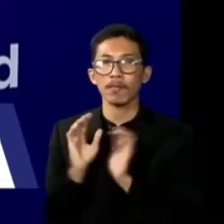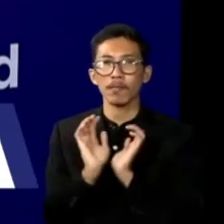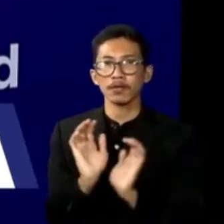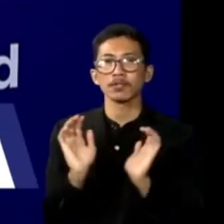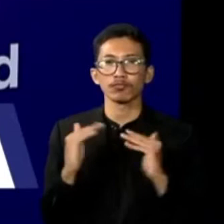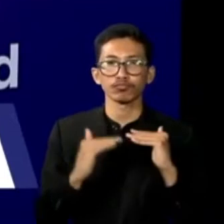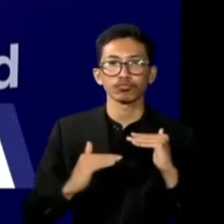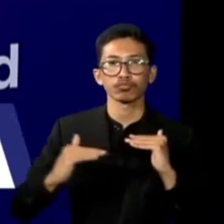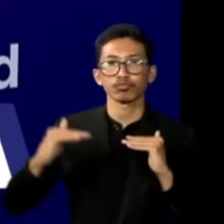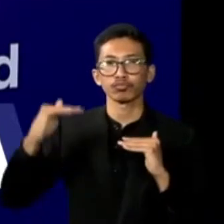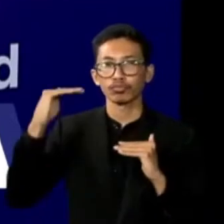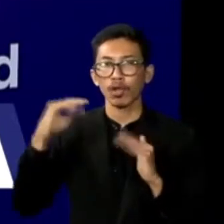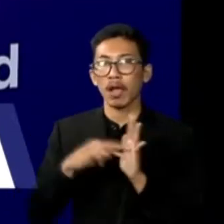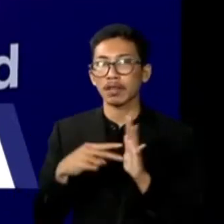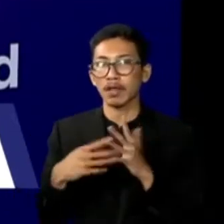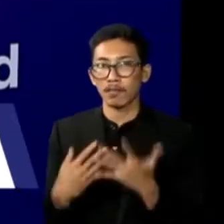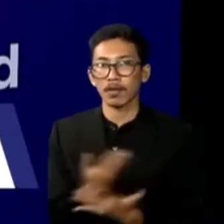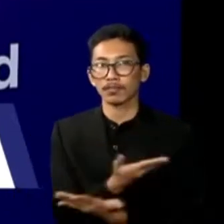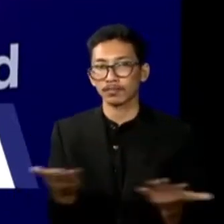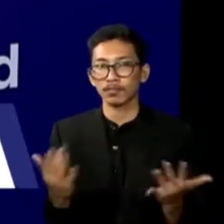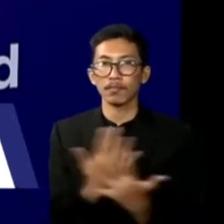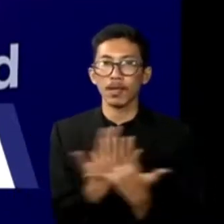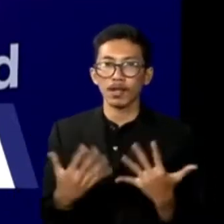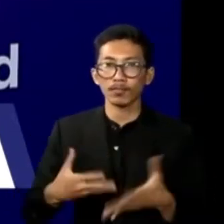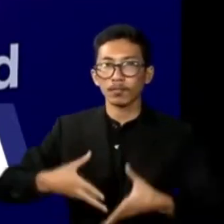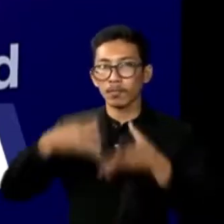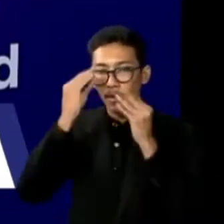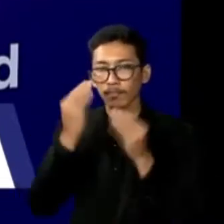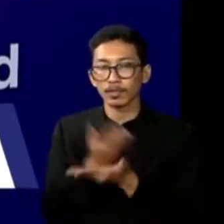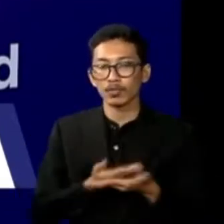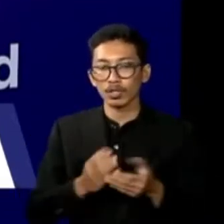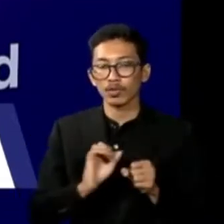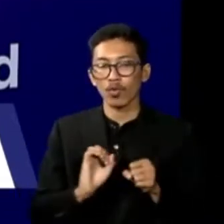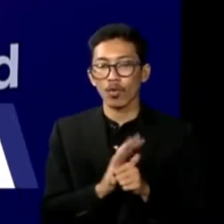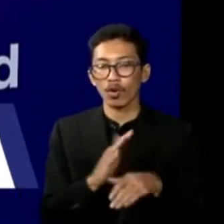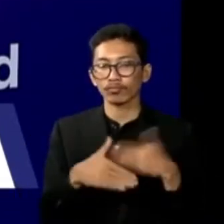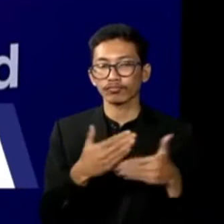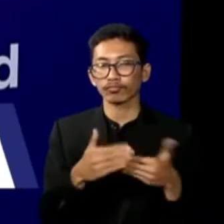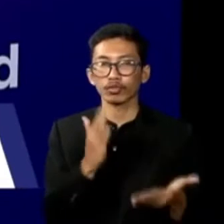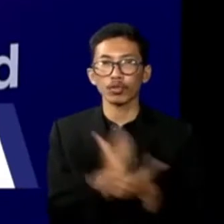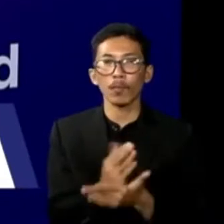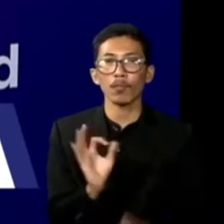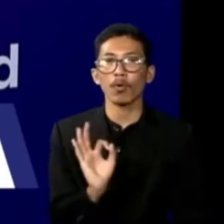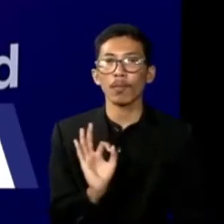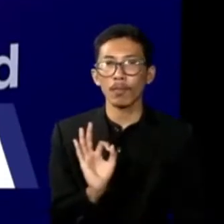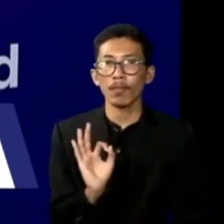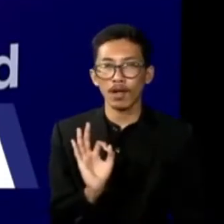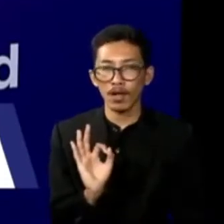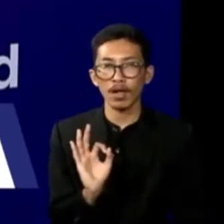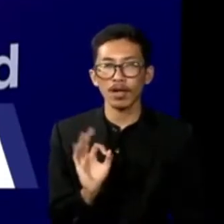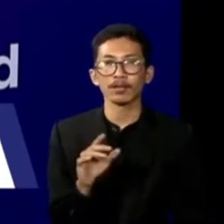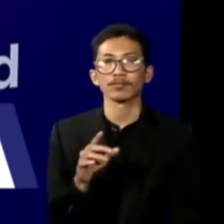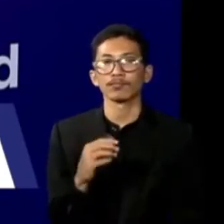sebelumnya hal ini menjadi pelajaran bagi kita bahwa pada Mei ini masih berlangsung di Indonesia karena itu